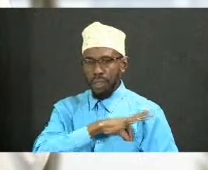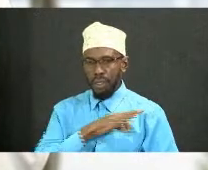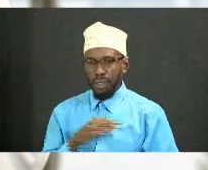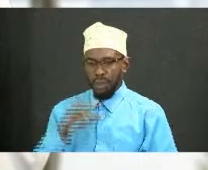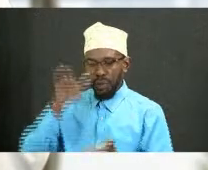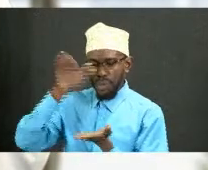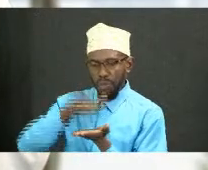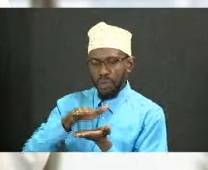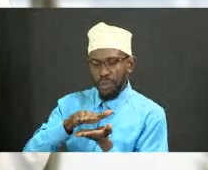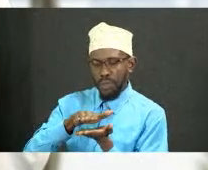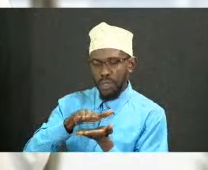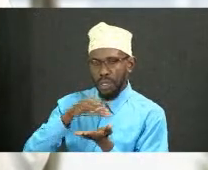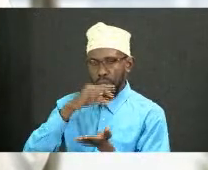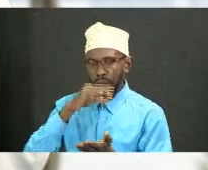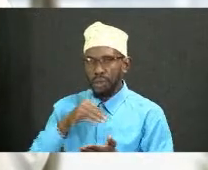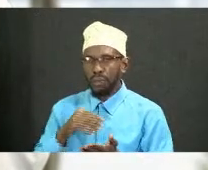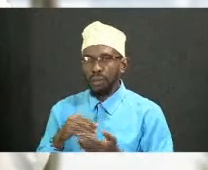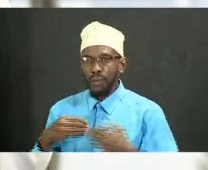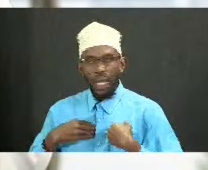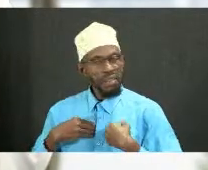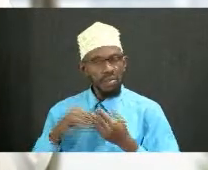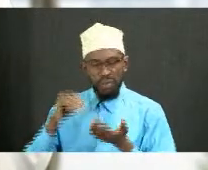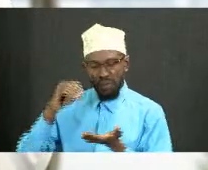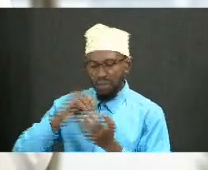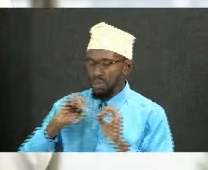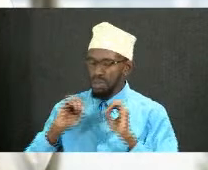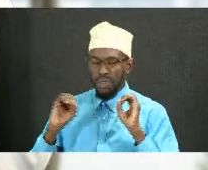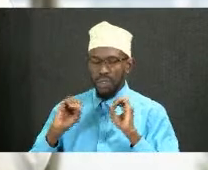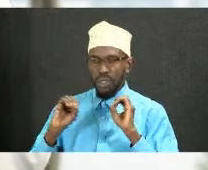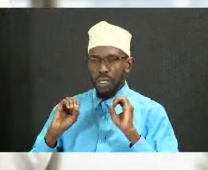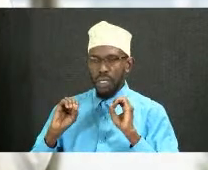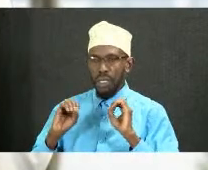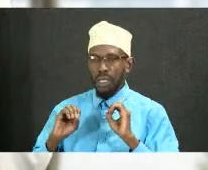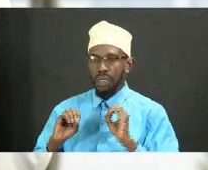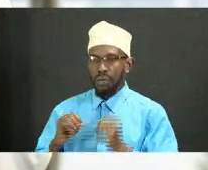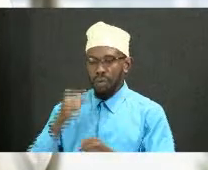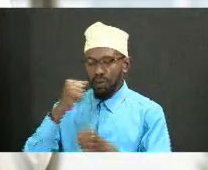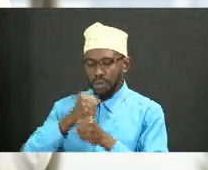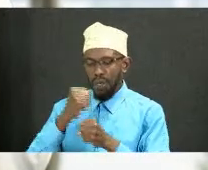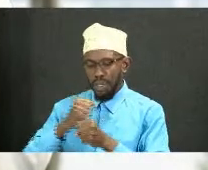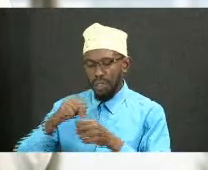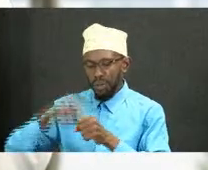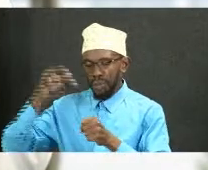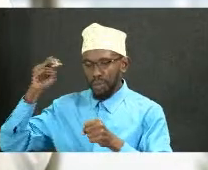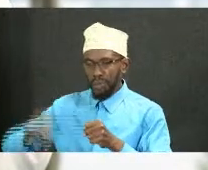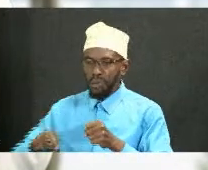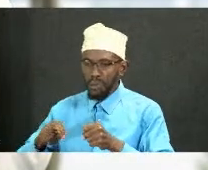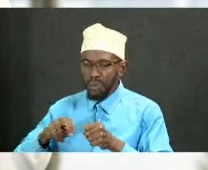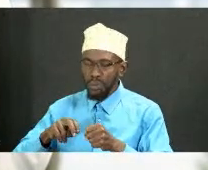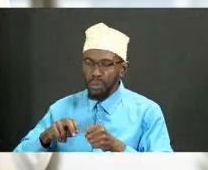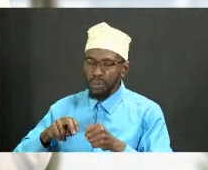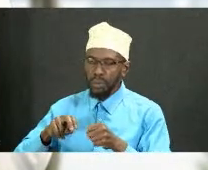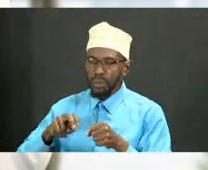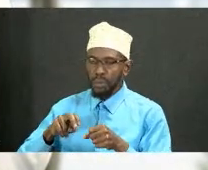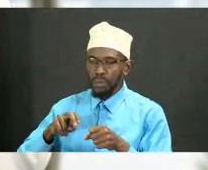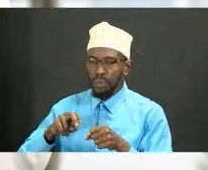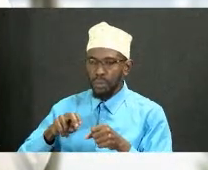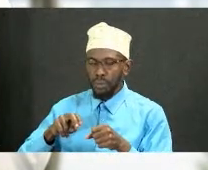pato lake limepunguka ama hana pato tena, kama alikuwa ameandikwa kazi kwa hivyo hana ajira au